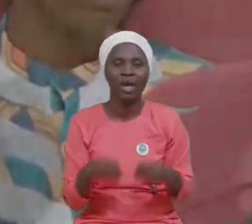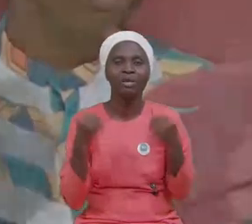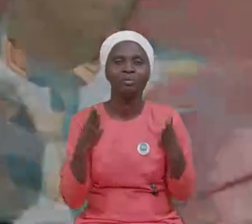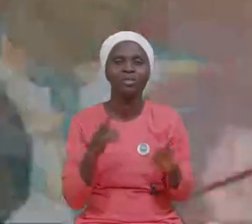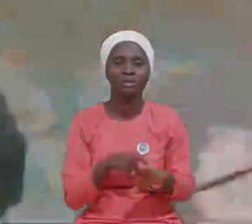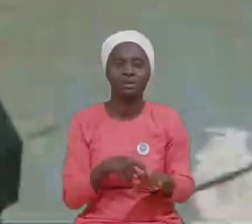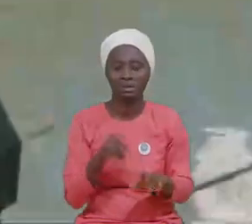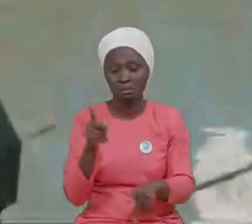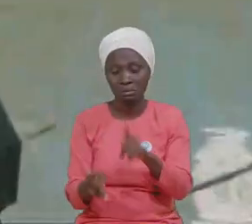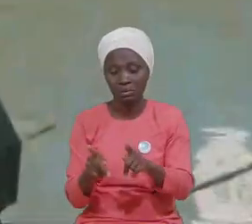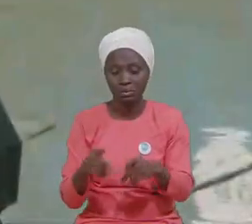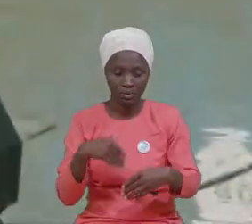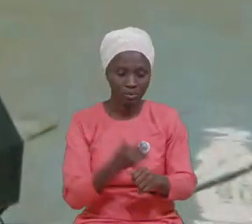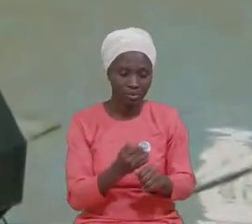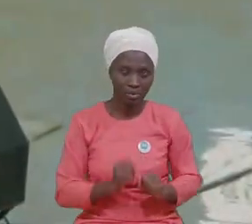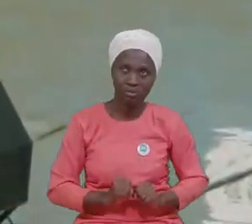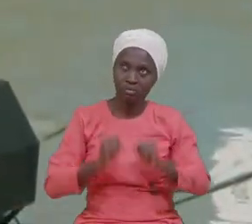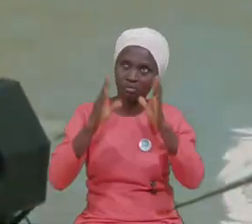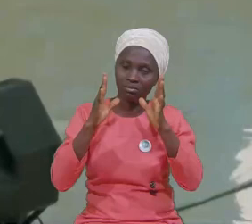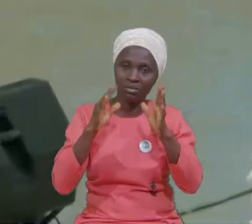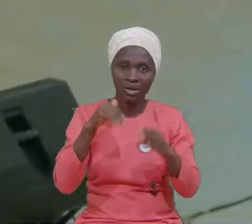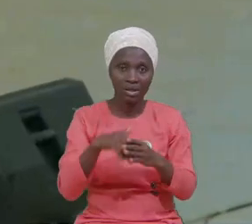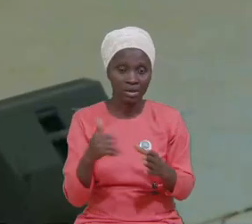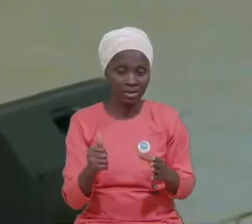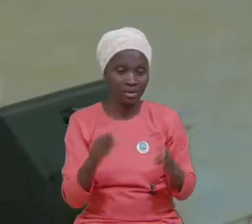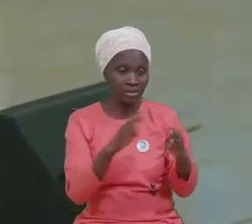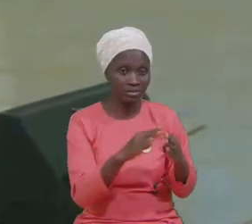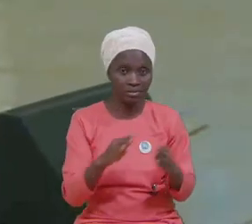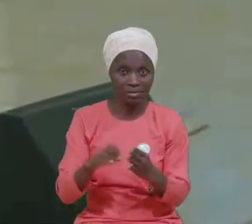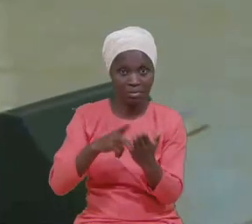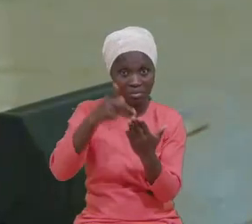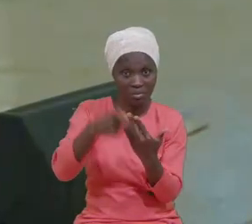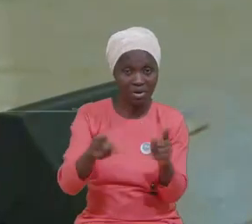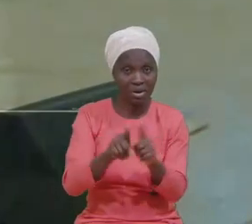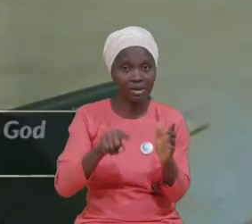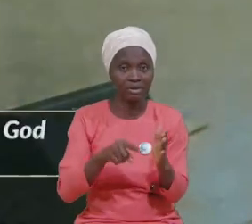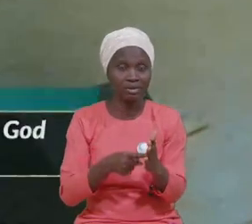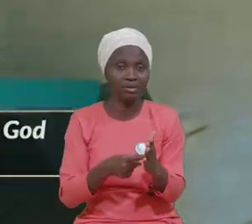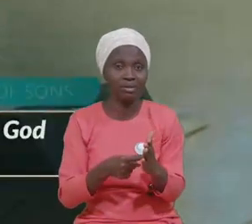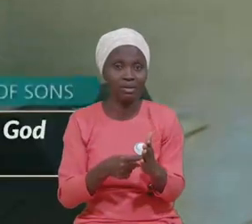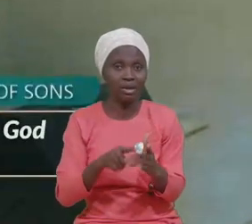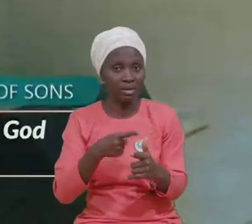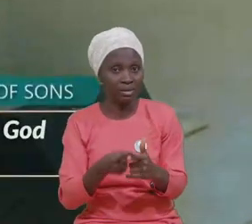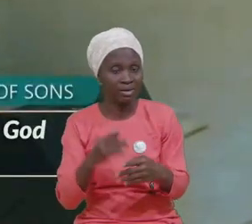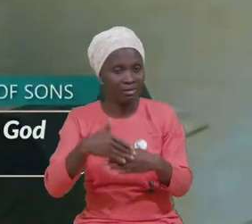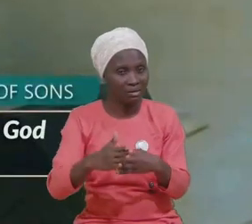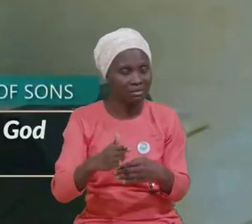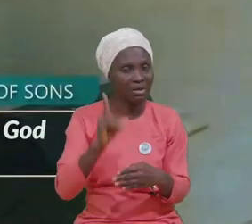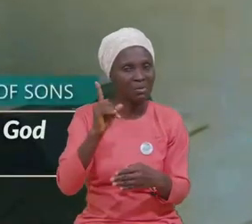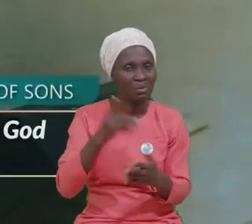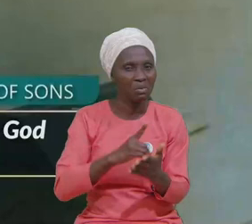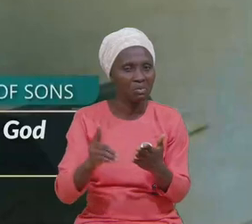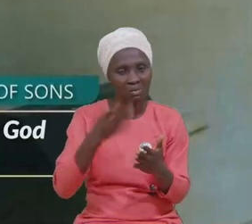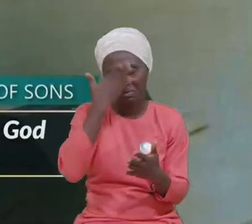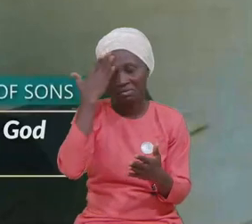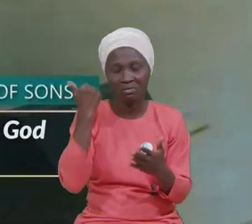de fois les gens prennent engagement à une réunion pareille et après une semaine, ils ont tout oublié. Après une